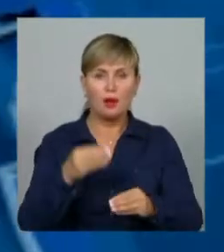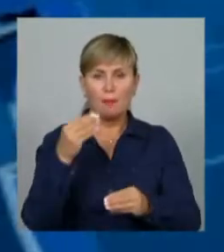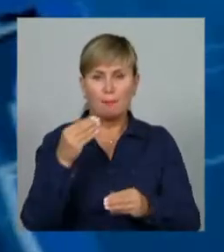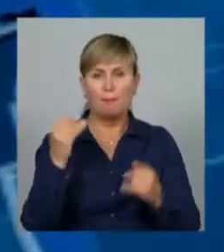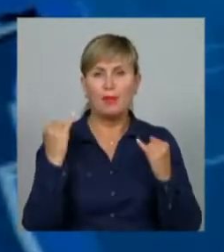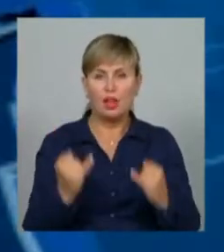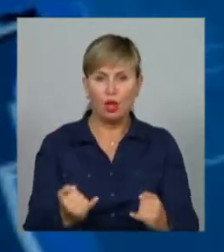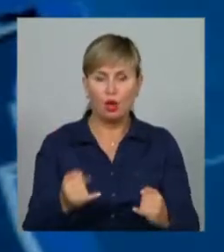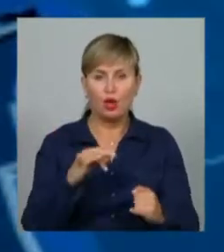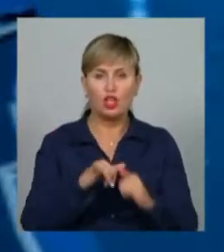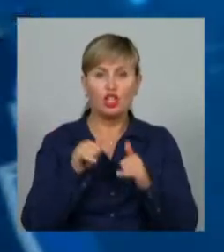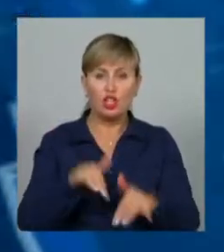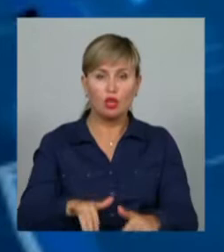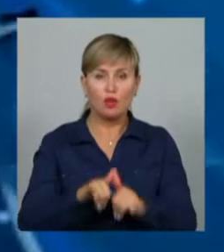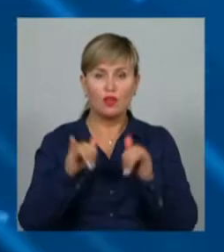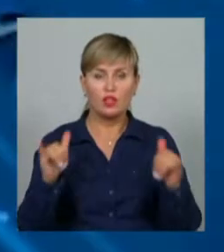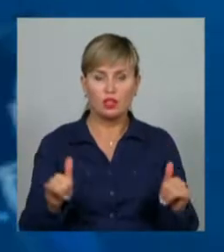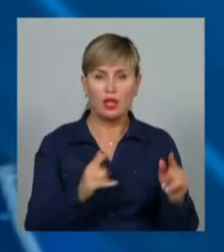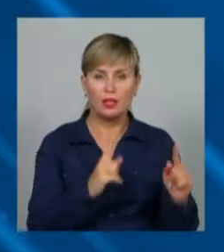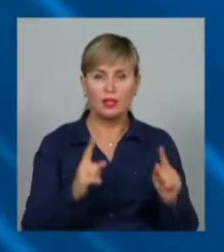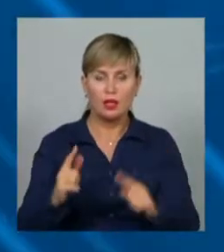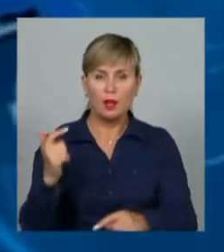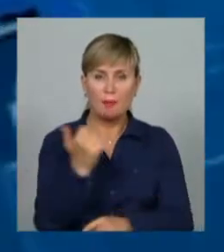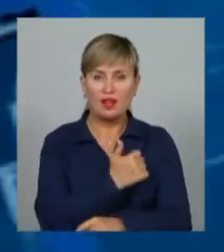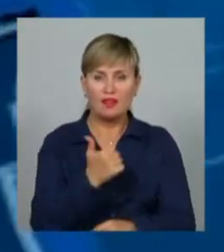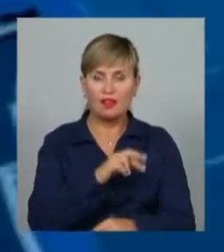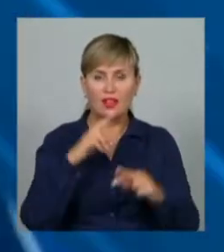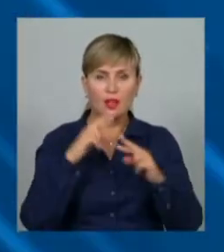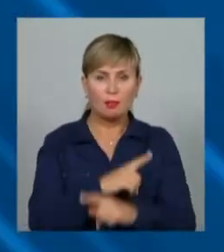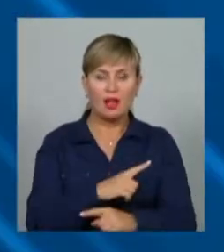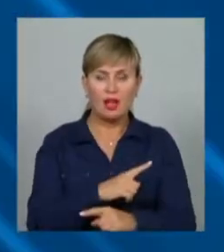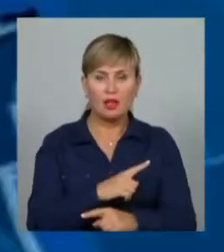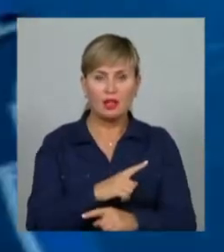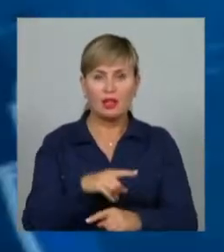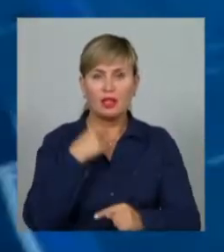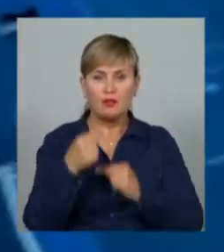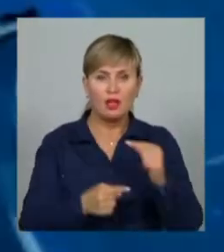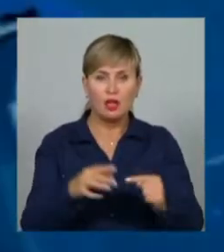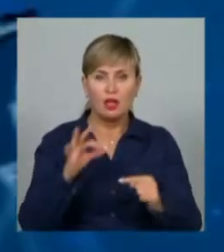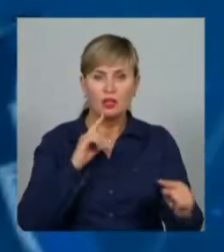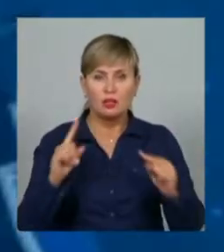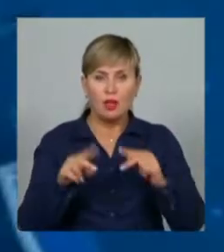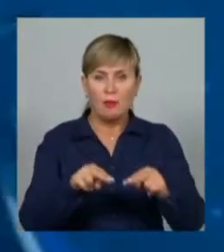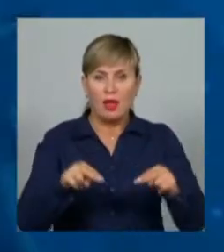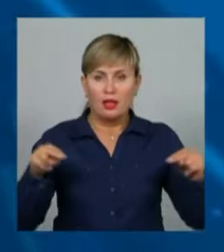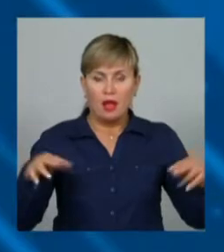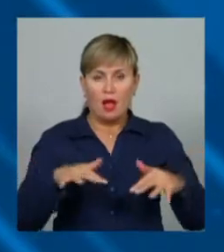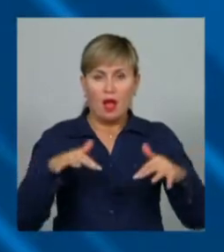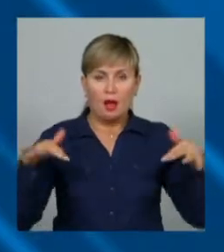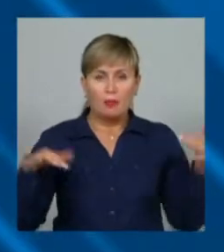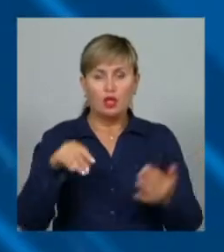а решение об увеличении интервала между прививками неправильной. Зашла речь на заседании Нижней палаты парламента и о